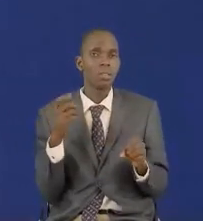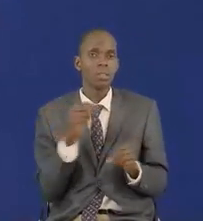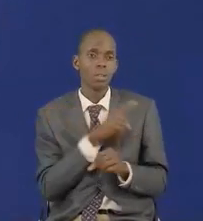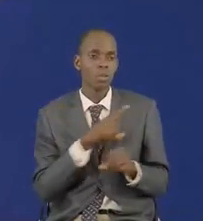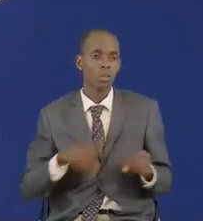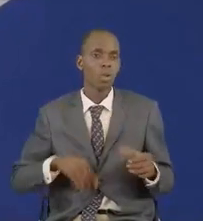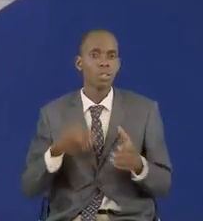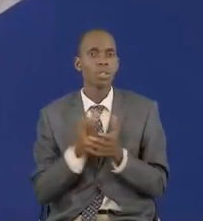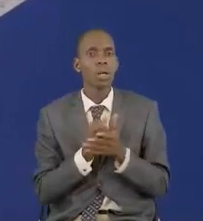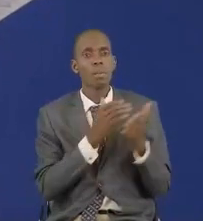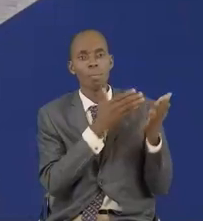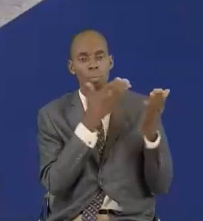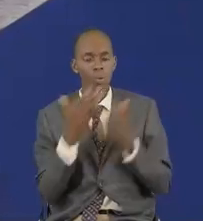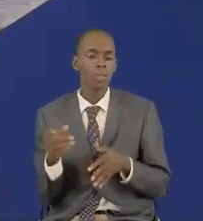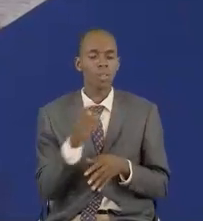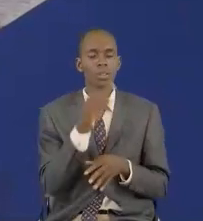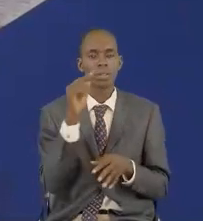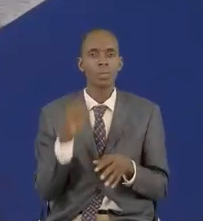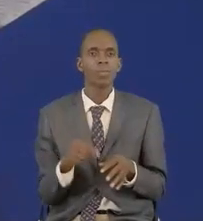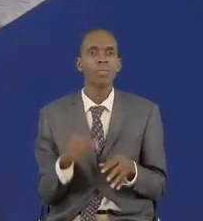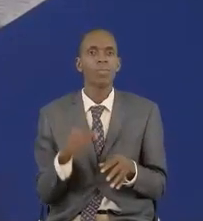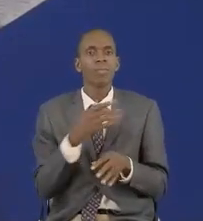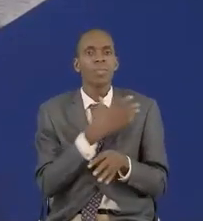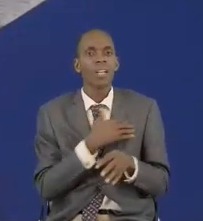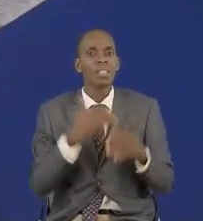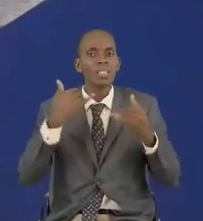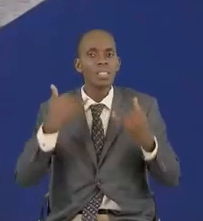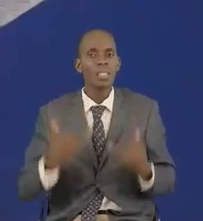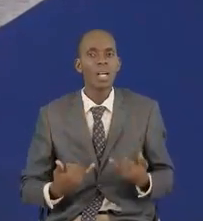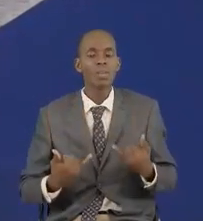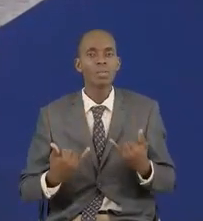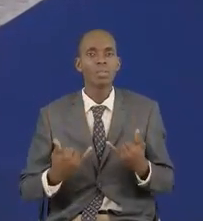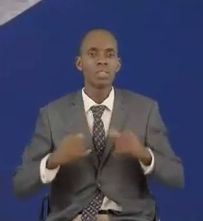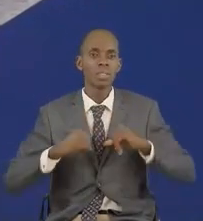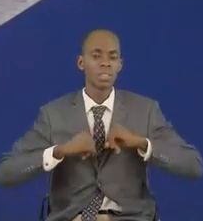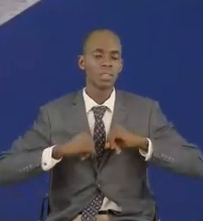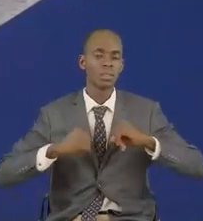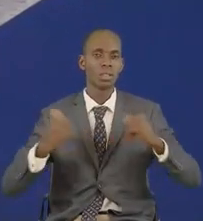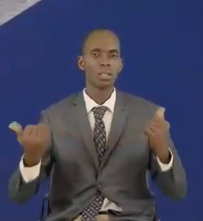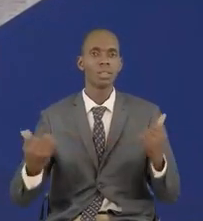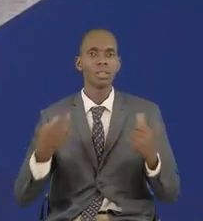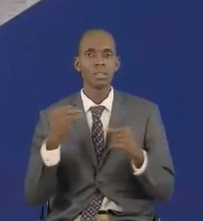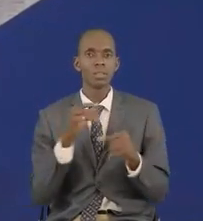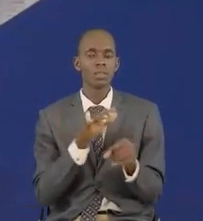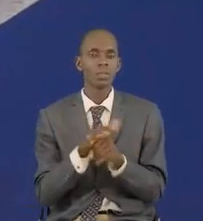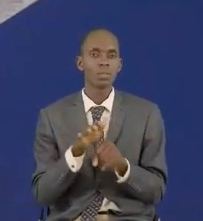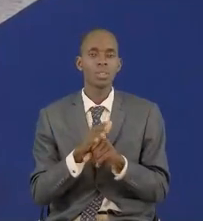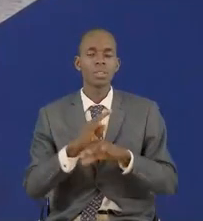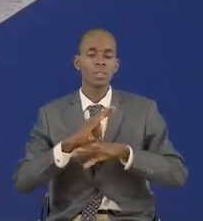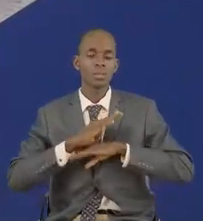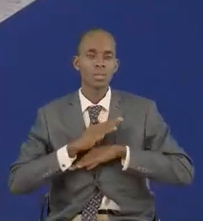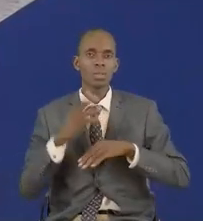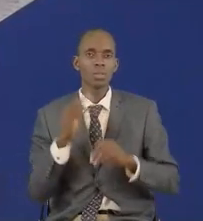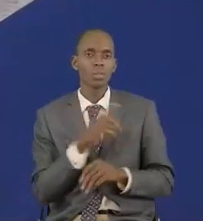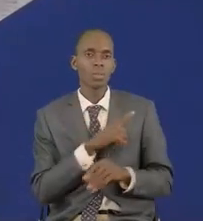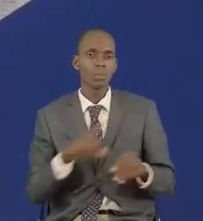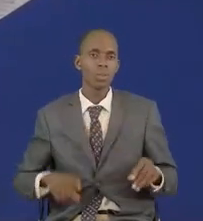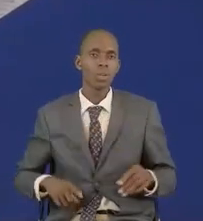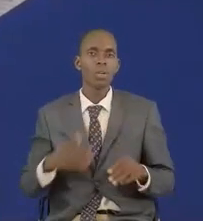a rajouté à tueront sur eux le une ruine soudaine maintenant il réunit l'insuffisance du Seigneur qui les a